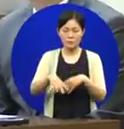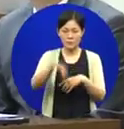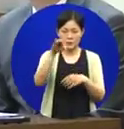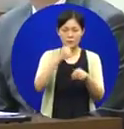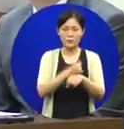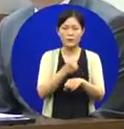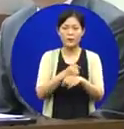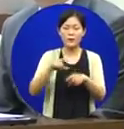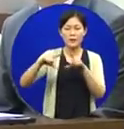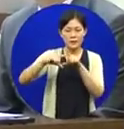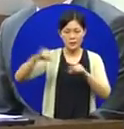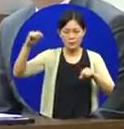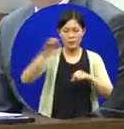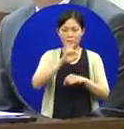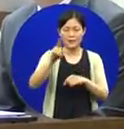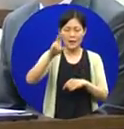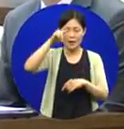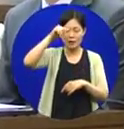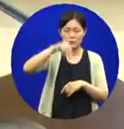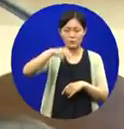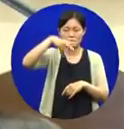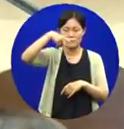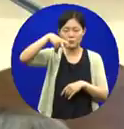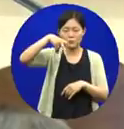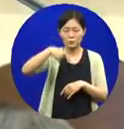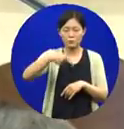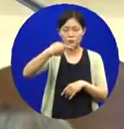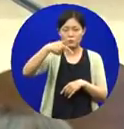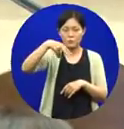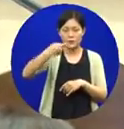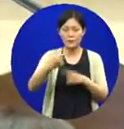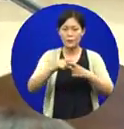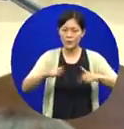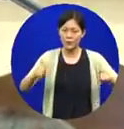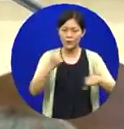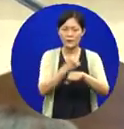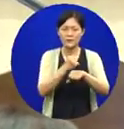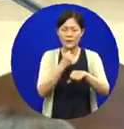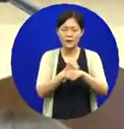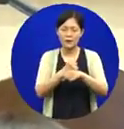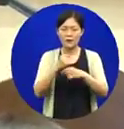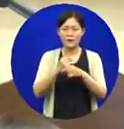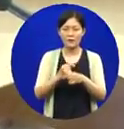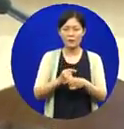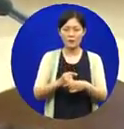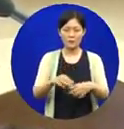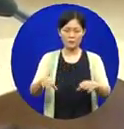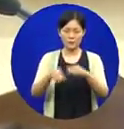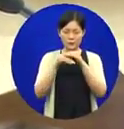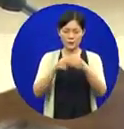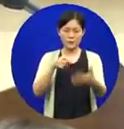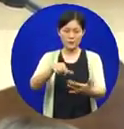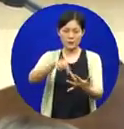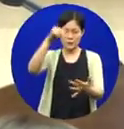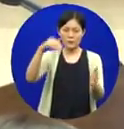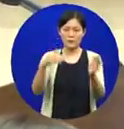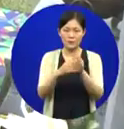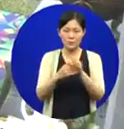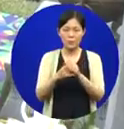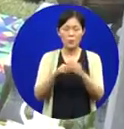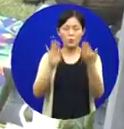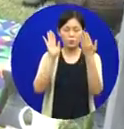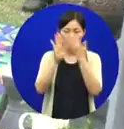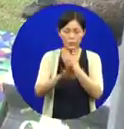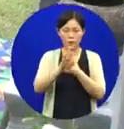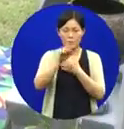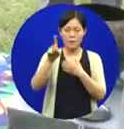1차 본회의에서는 일본 강요 등의 야스쿠니 신사 참배와 침략전쟁 부인 및 위안부 망언 규탄 결의안을 채택했으며